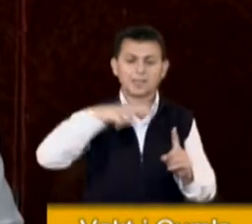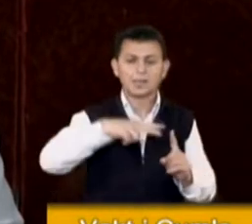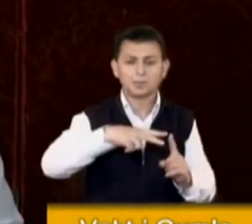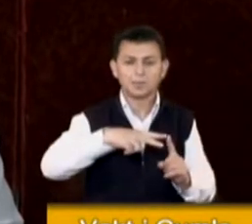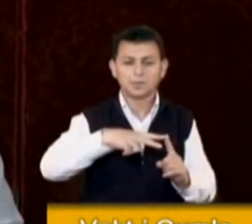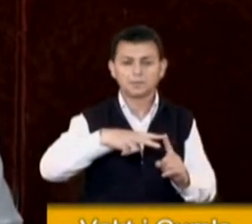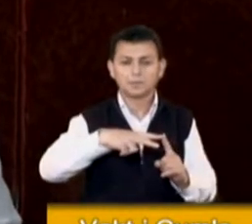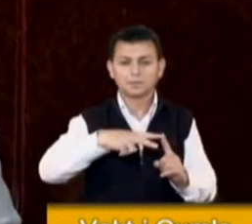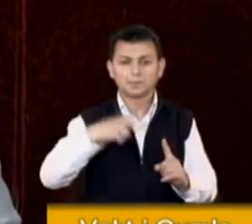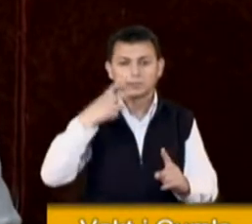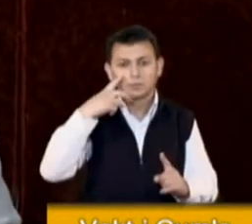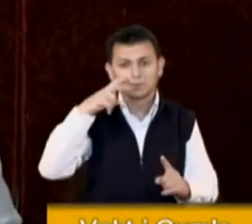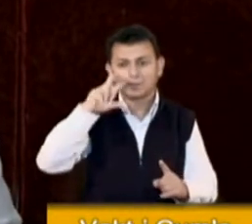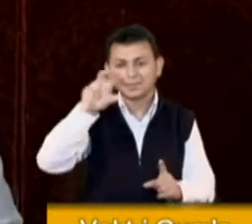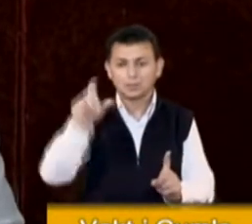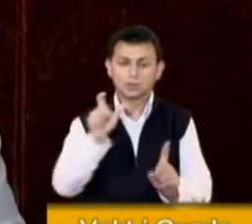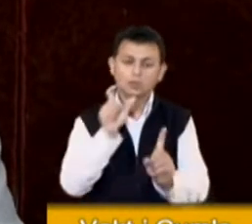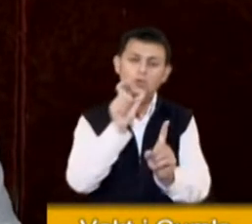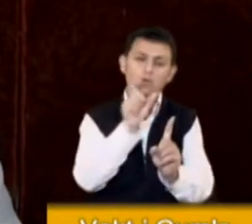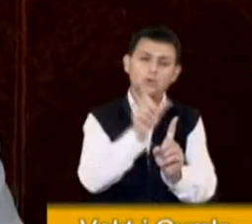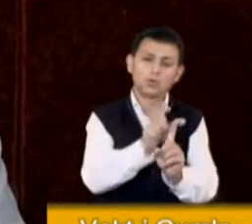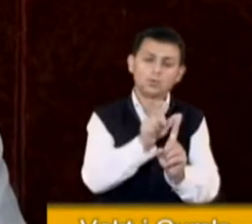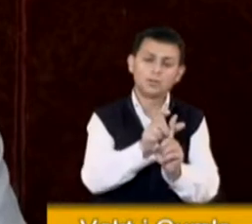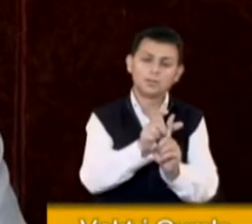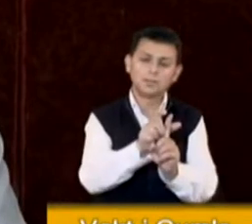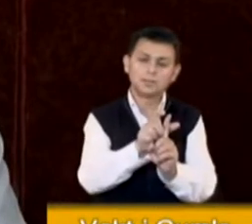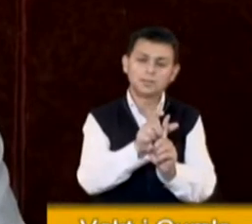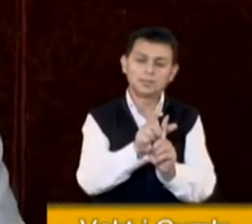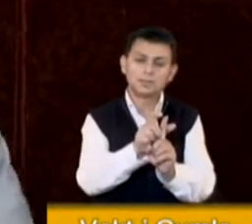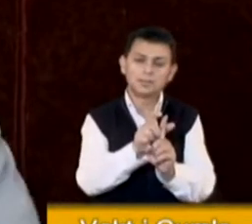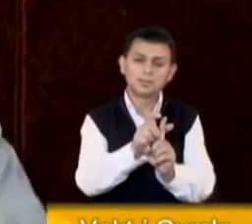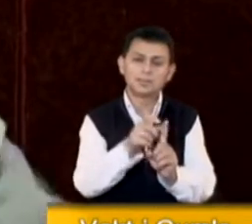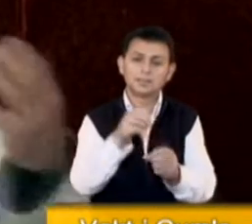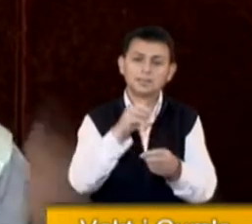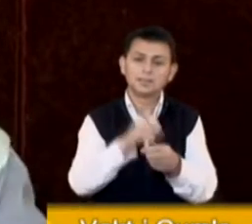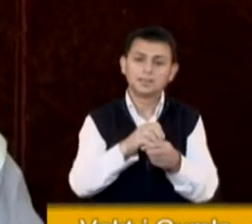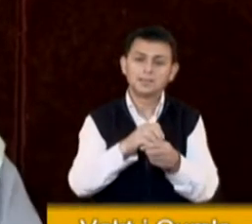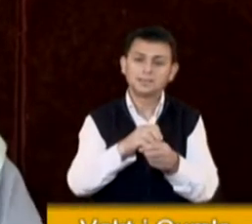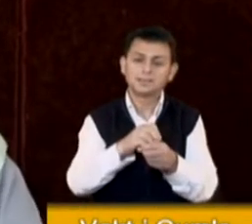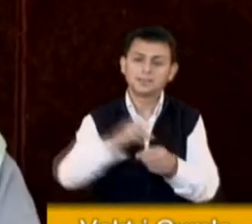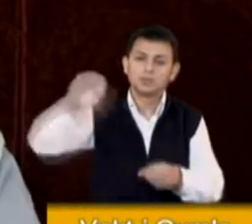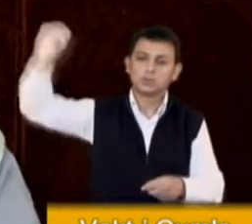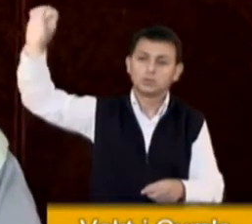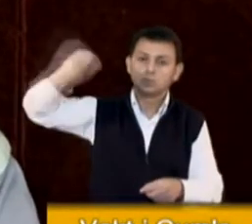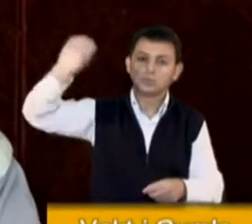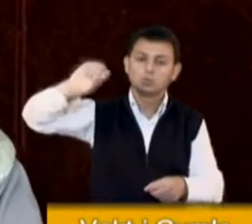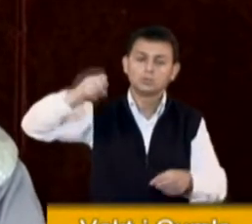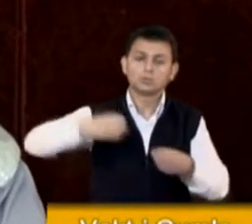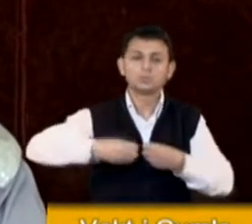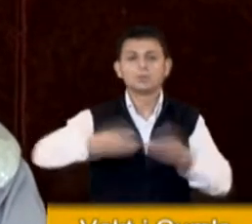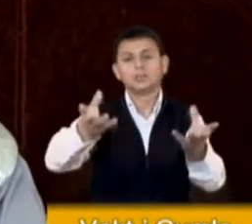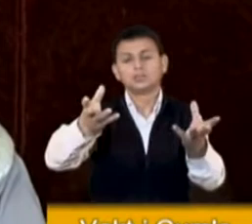damat nazardan korunması için üzerlerine tuz saçmak. Hatta